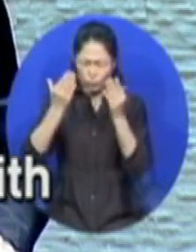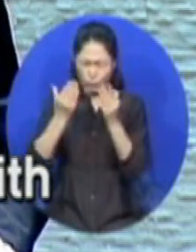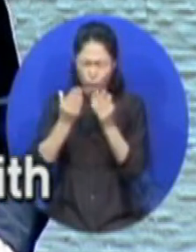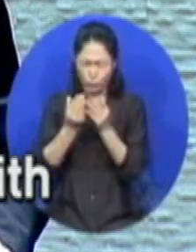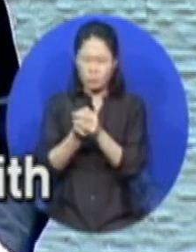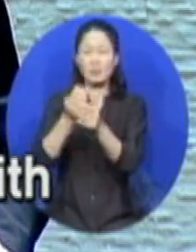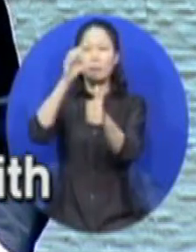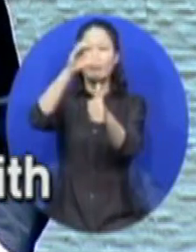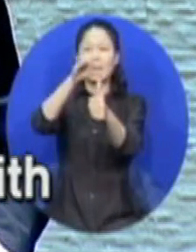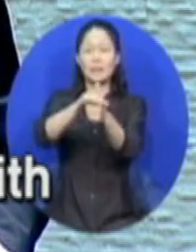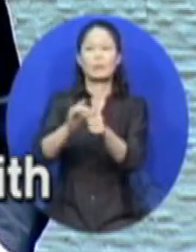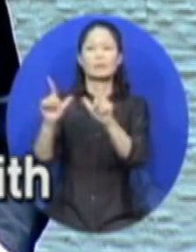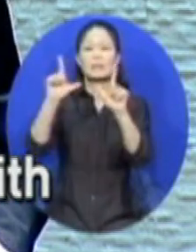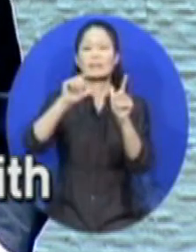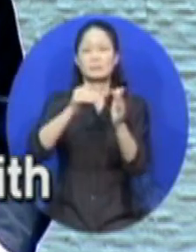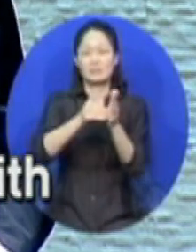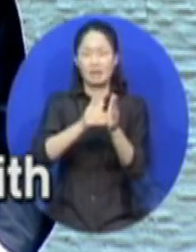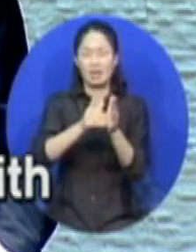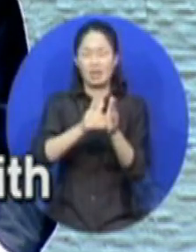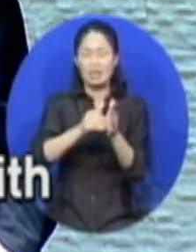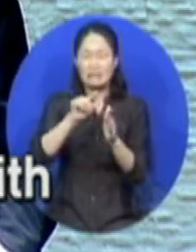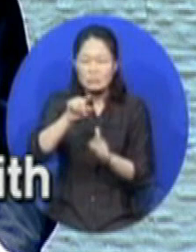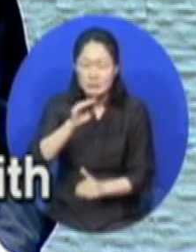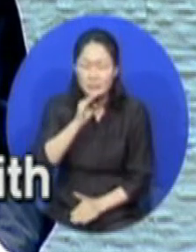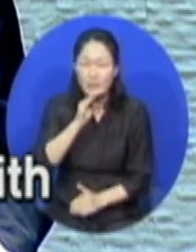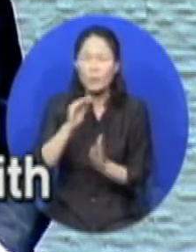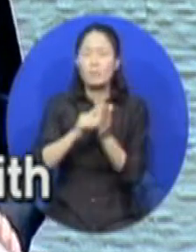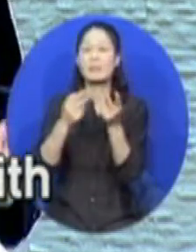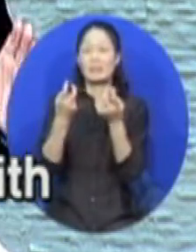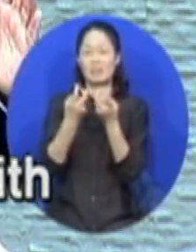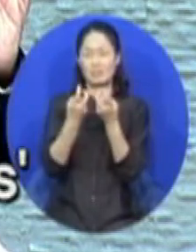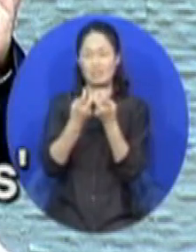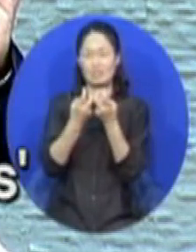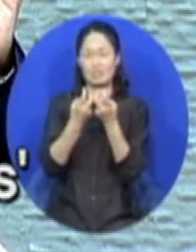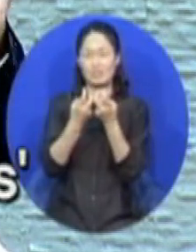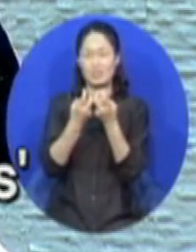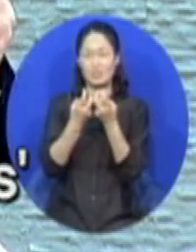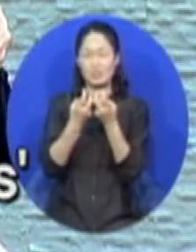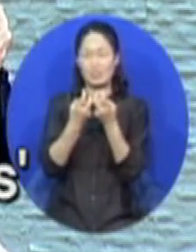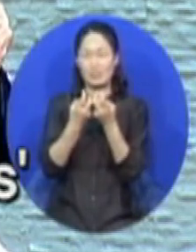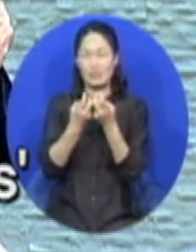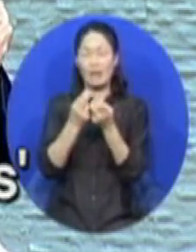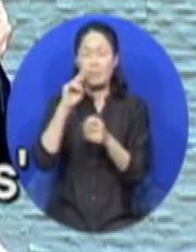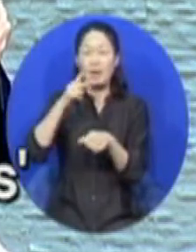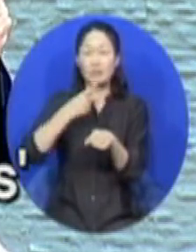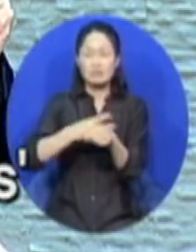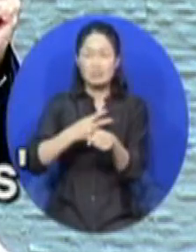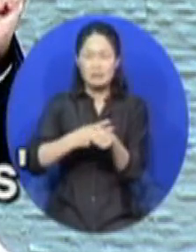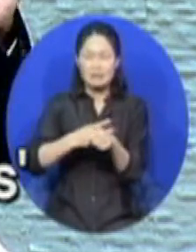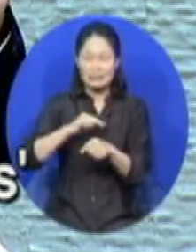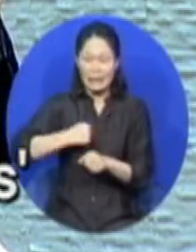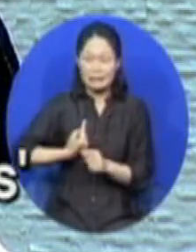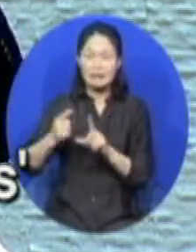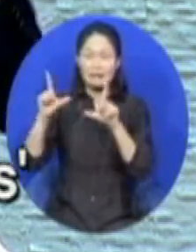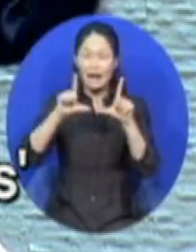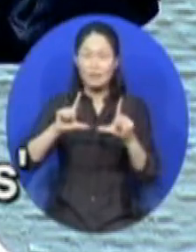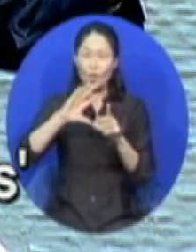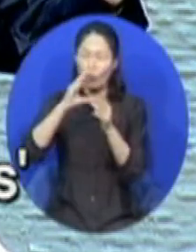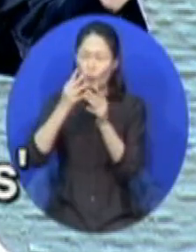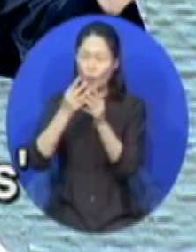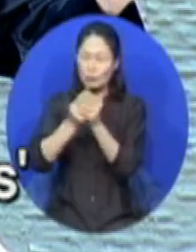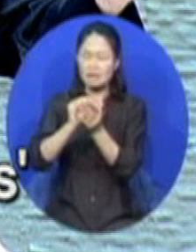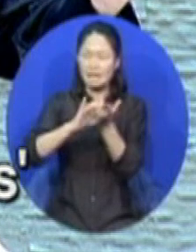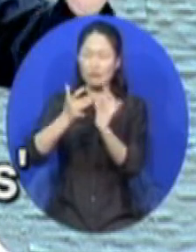맡기고 살았어요 그것이 비밀입니다 사도 바울은 자신의 삶을 예수님에게 다